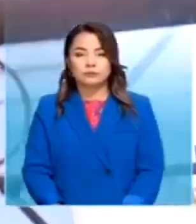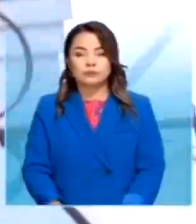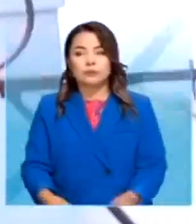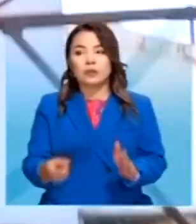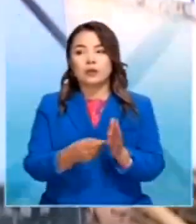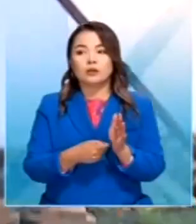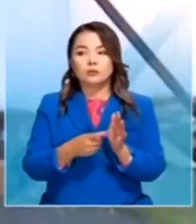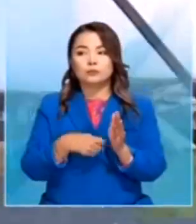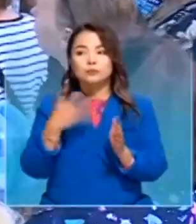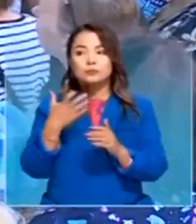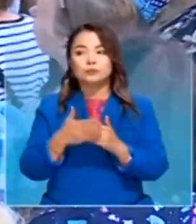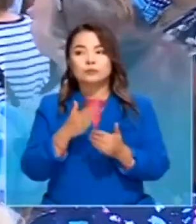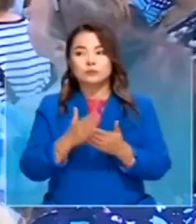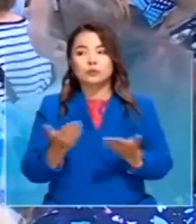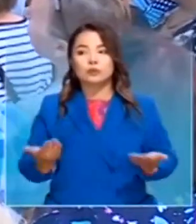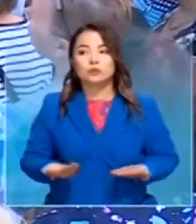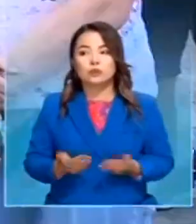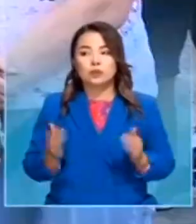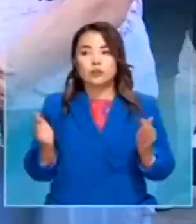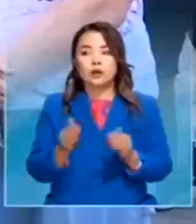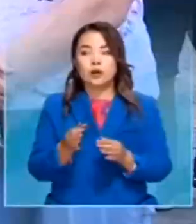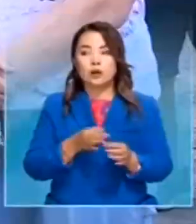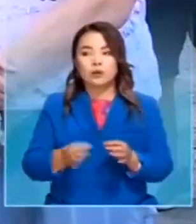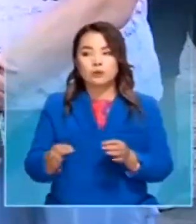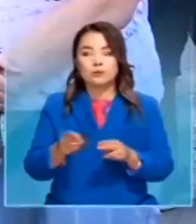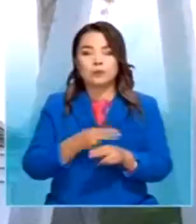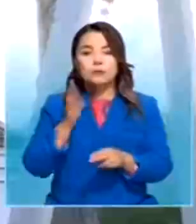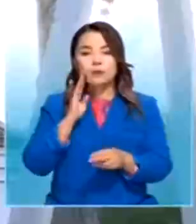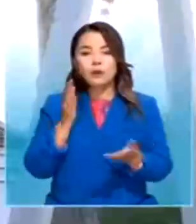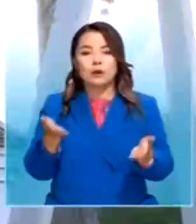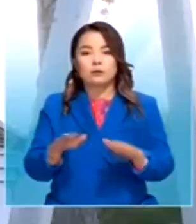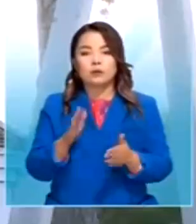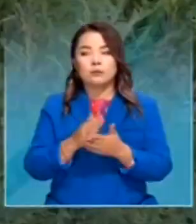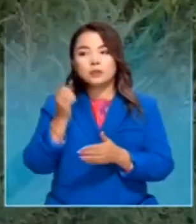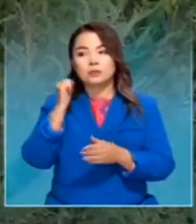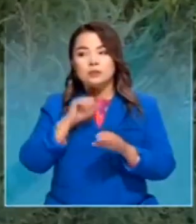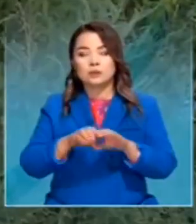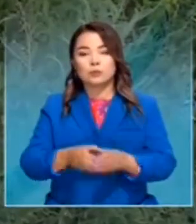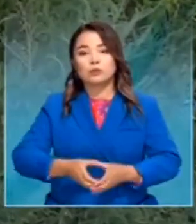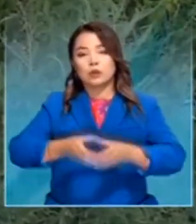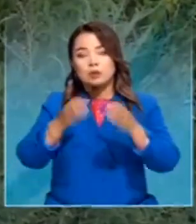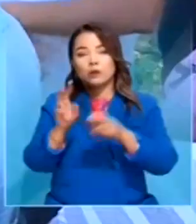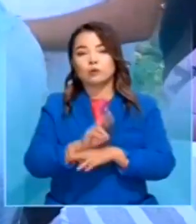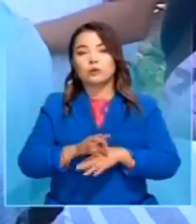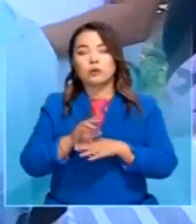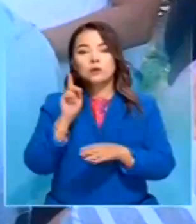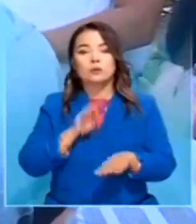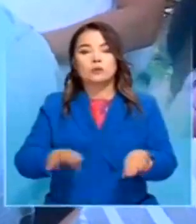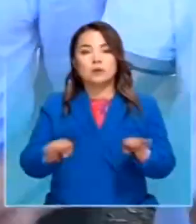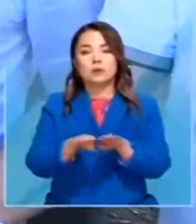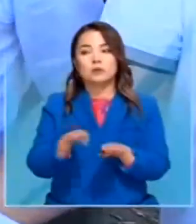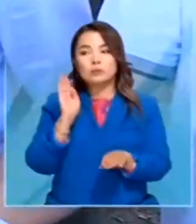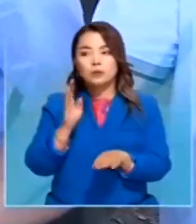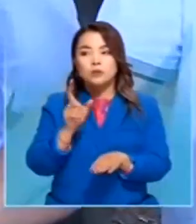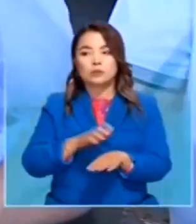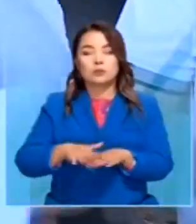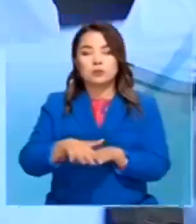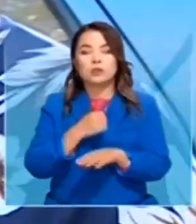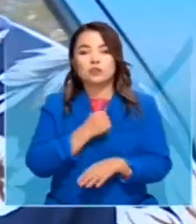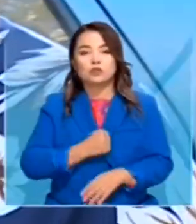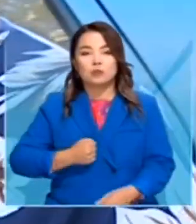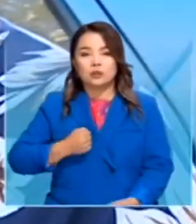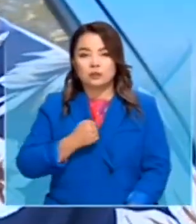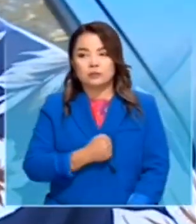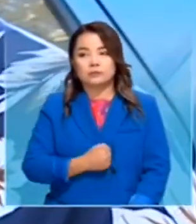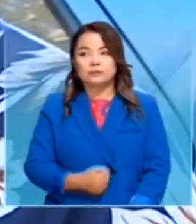Қарағандыда 500-ден астам тұрғыны бар шағын аудан ауызсусыз қалуы мүмкін. Ескі мұнара уақытша жөндеуге жабылмақ. Бұған жұрт наразы.